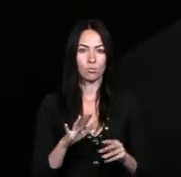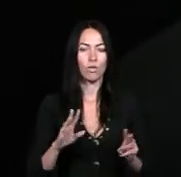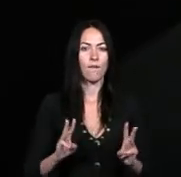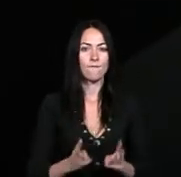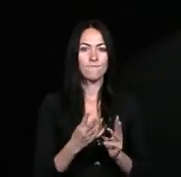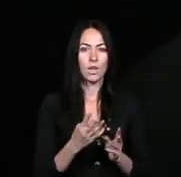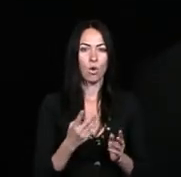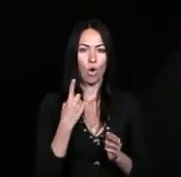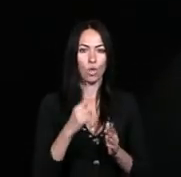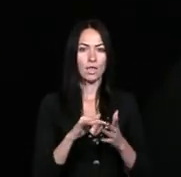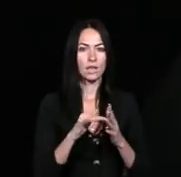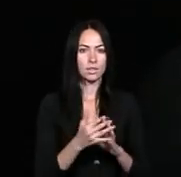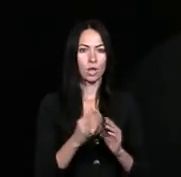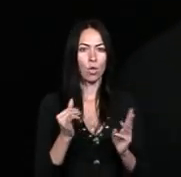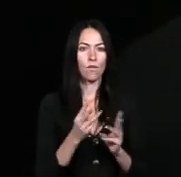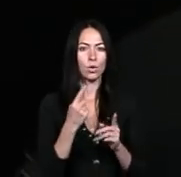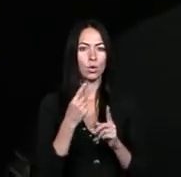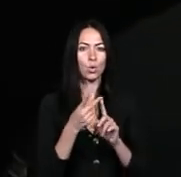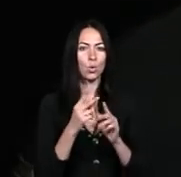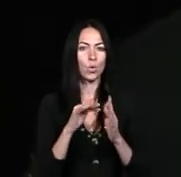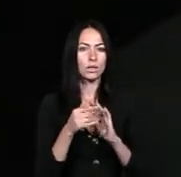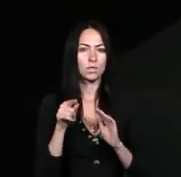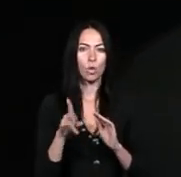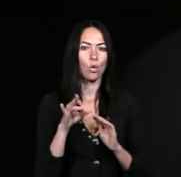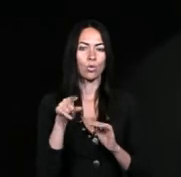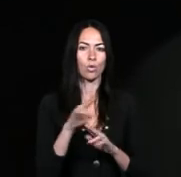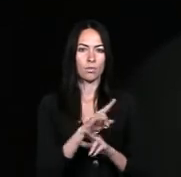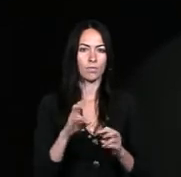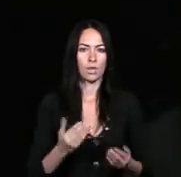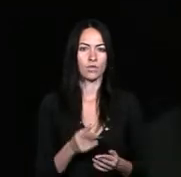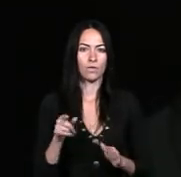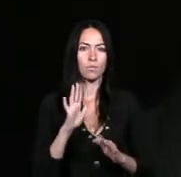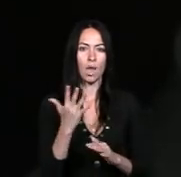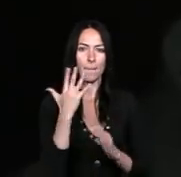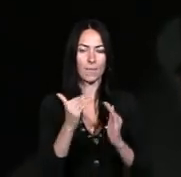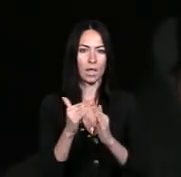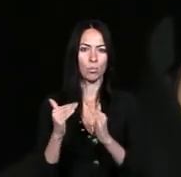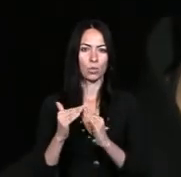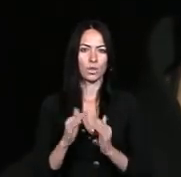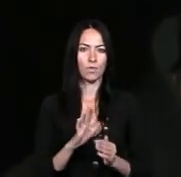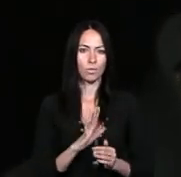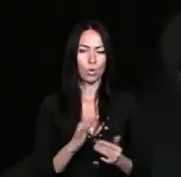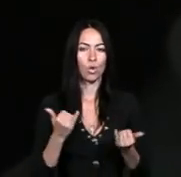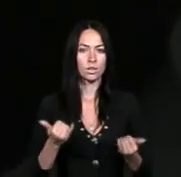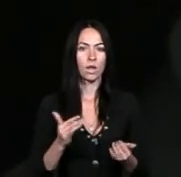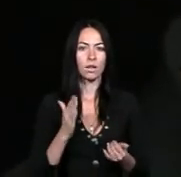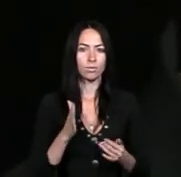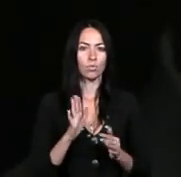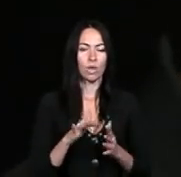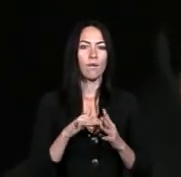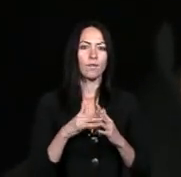і вигоріло друге село нежиле. Там 5 будівель. Зараз буде у